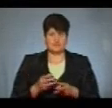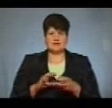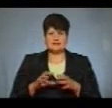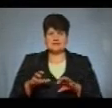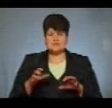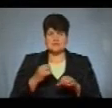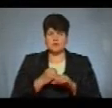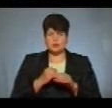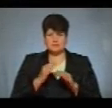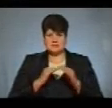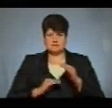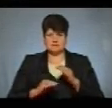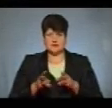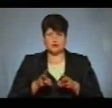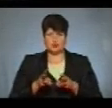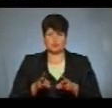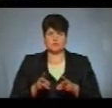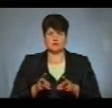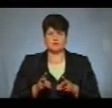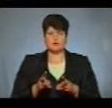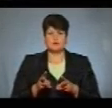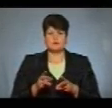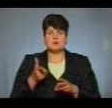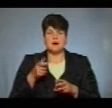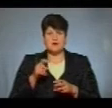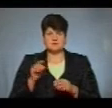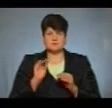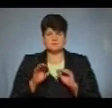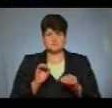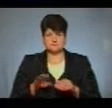підніс робиться як підтопок. Туди просто, щоб закидати дрова або газ.